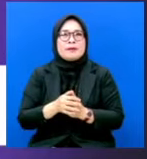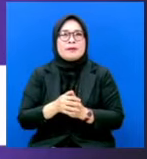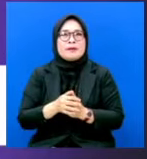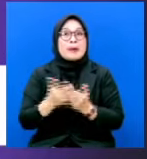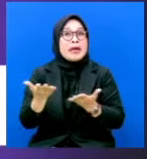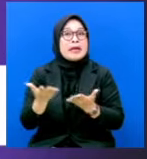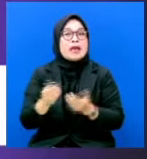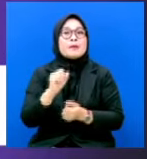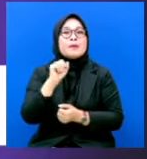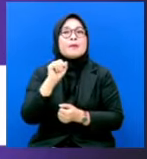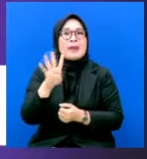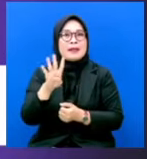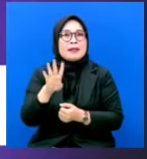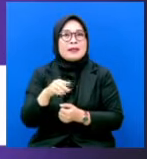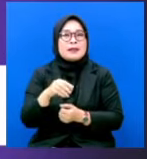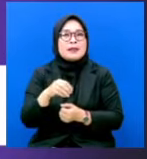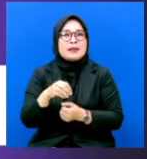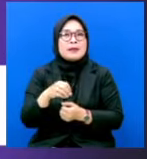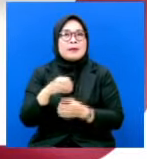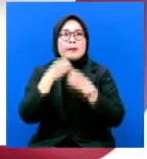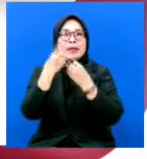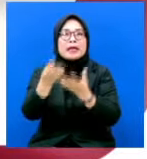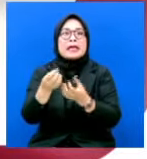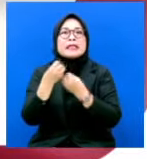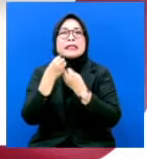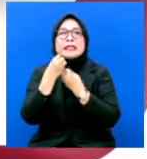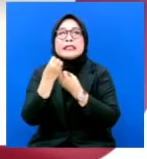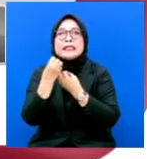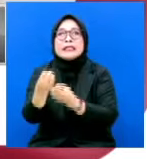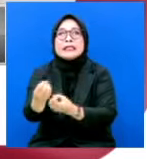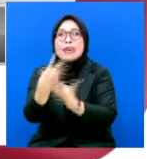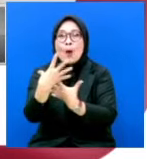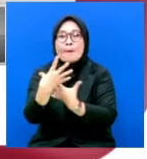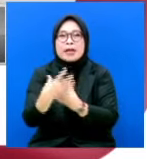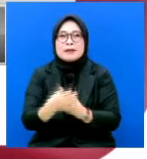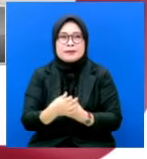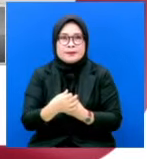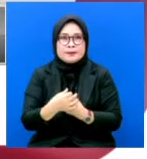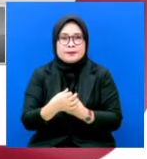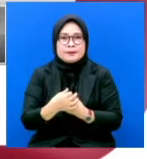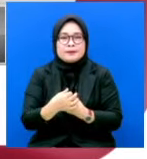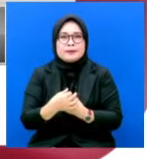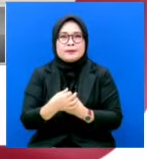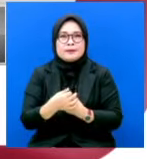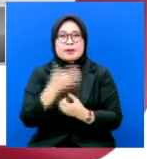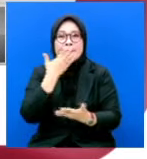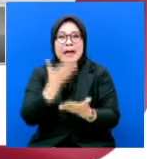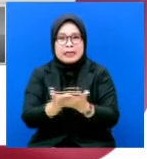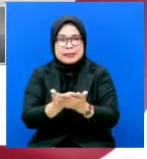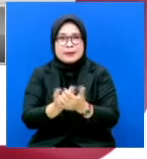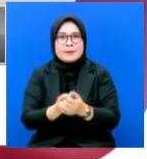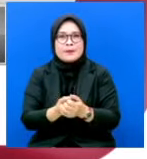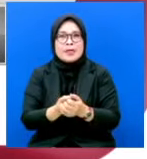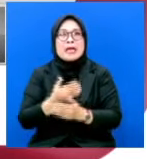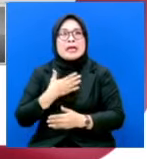silakan diberikan jawaban kami berikan waktu 2 menit Baik terima kasih ee sekilas saja